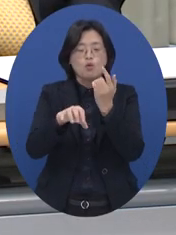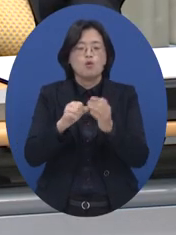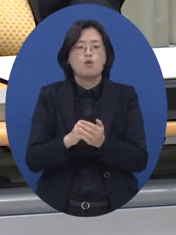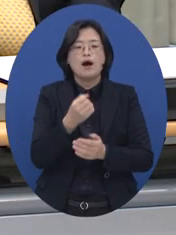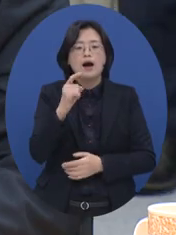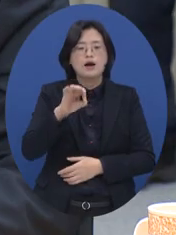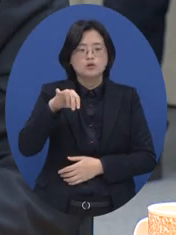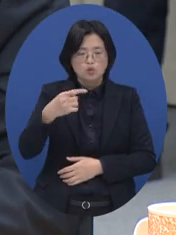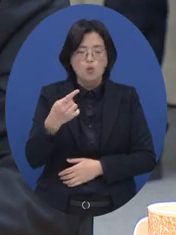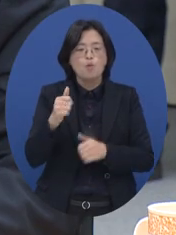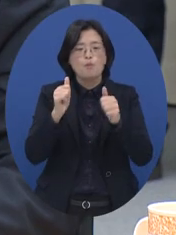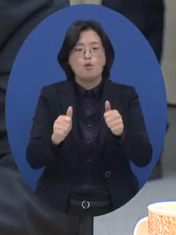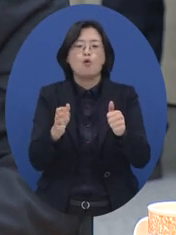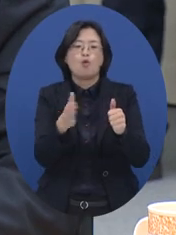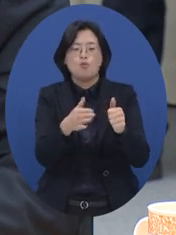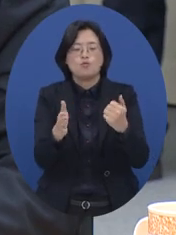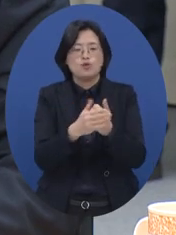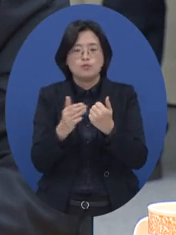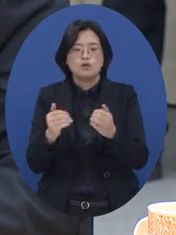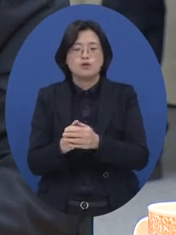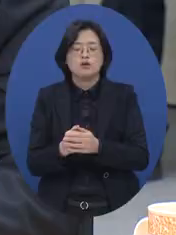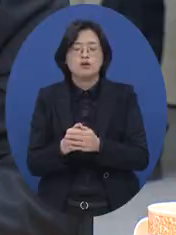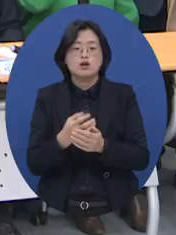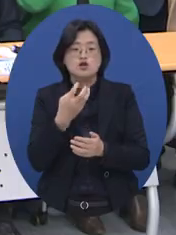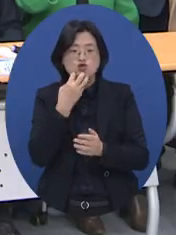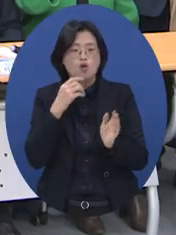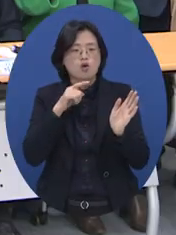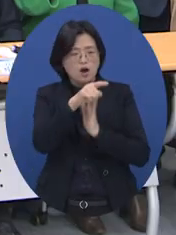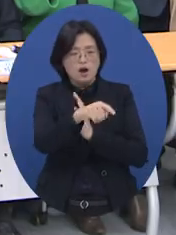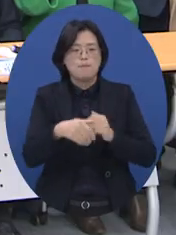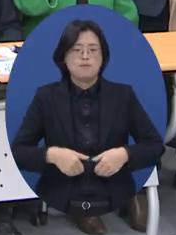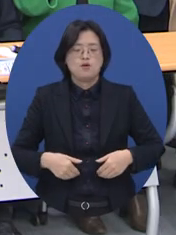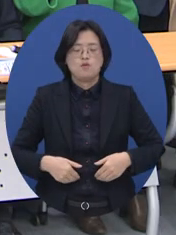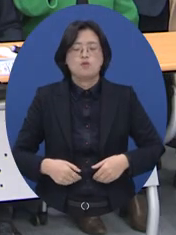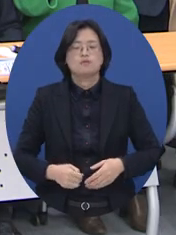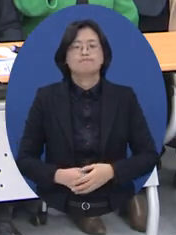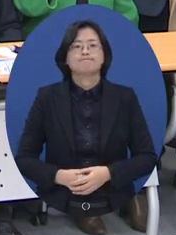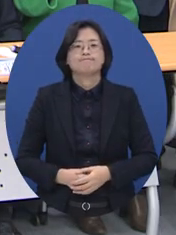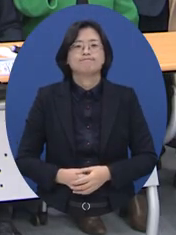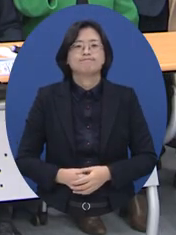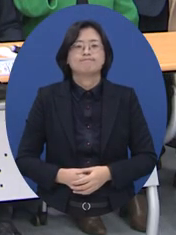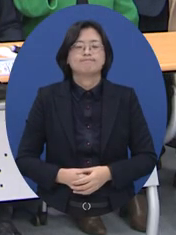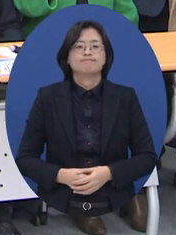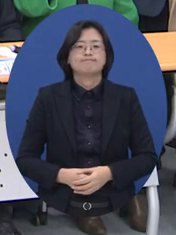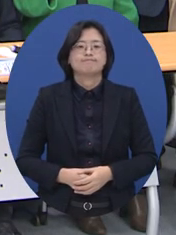원외재판부가 없어 북부도민들은 서울 서초동까지 재판을 받으러 가야 합니다.